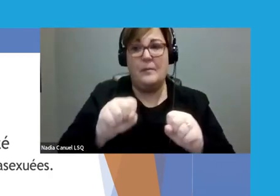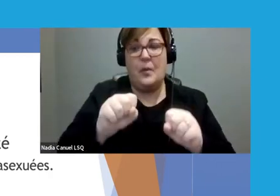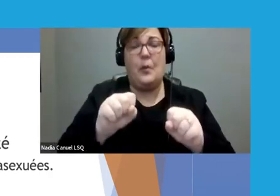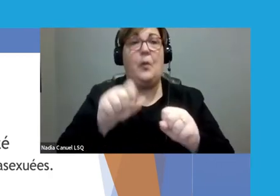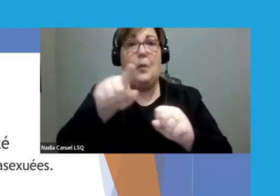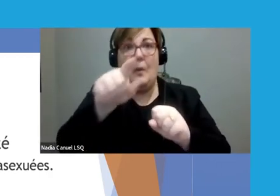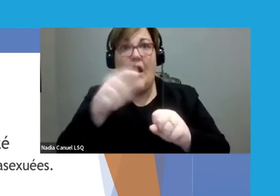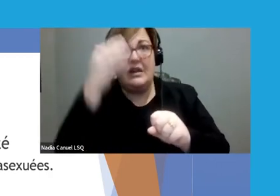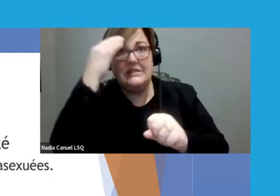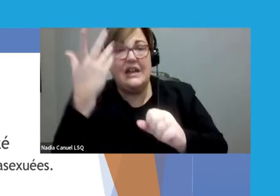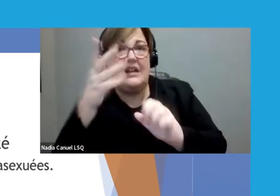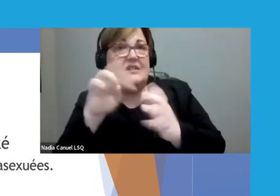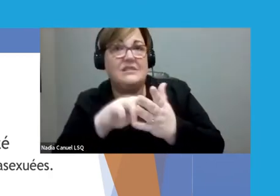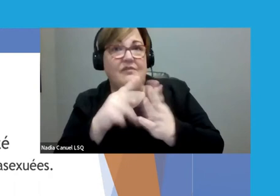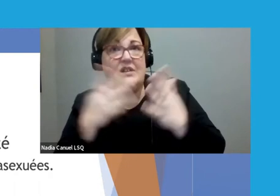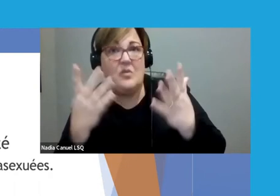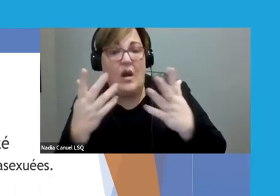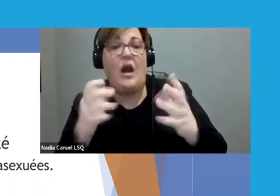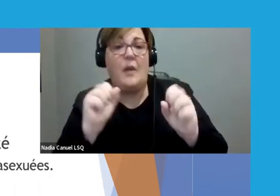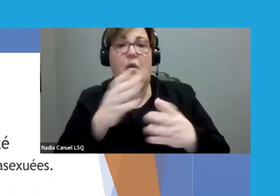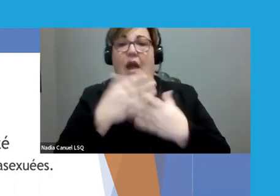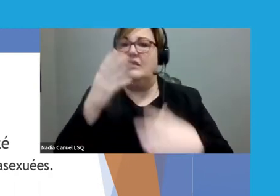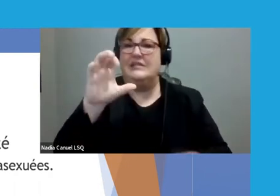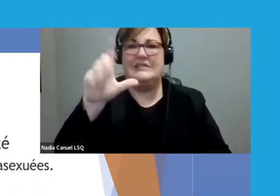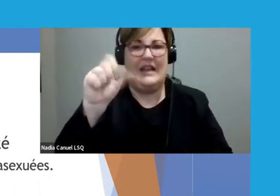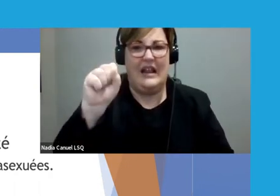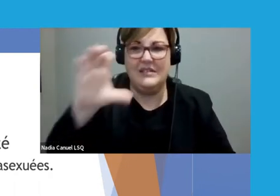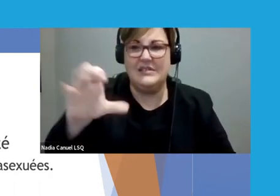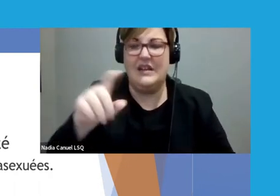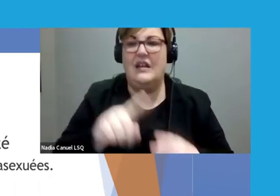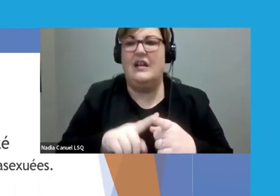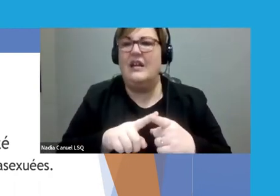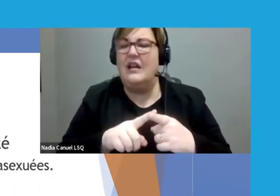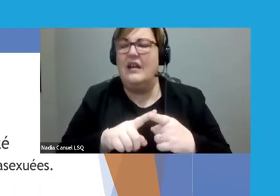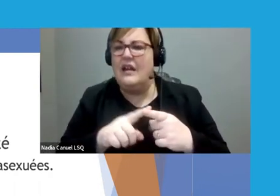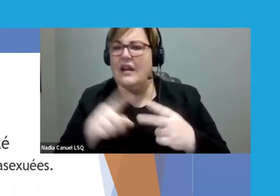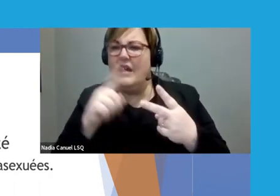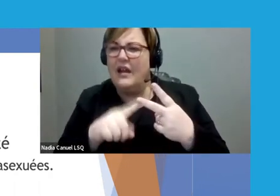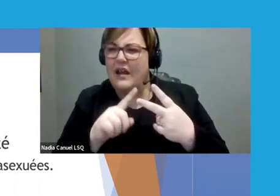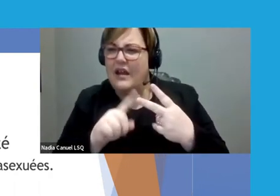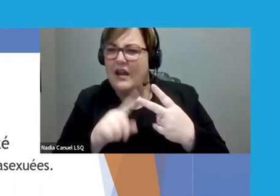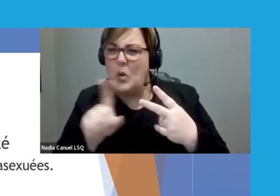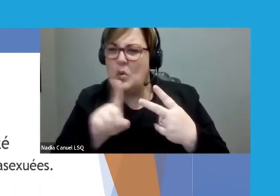handicap, autant au niveau des CLSC, autant au niveau aussi